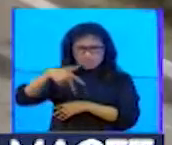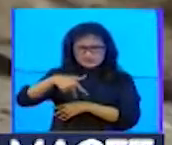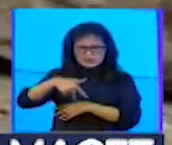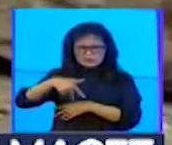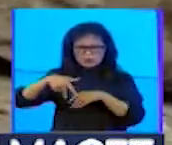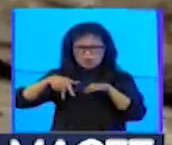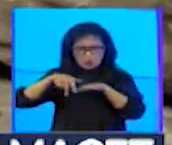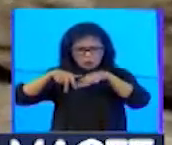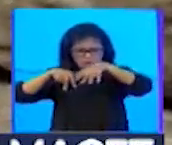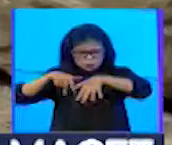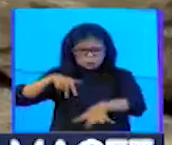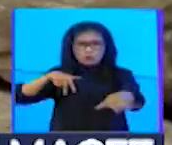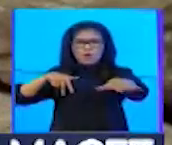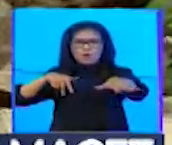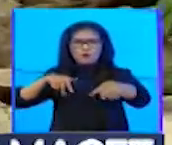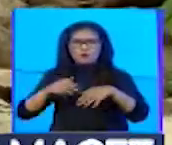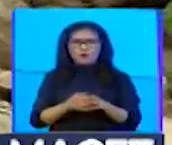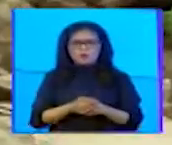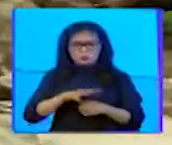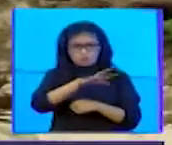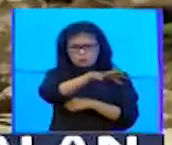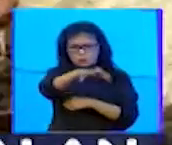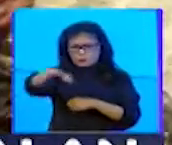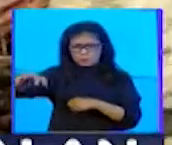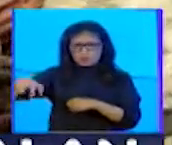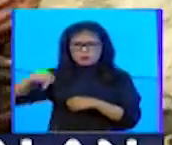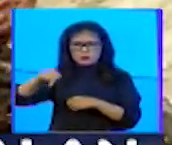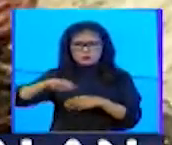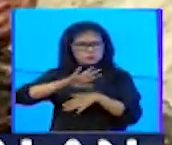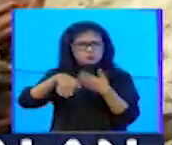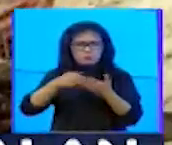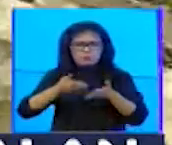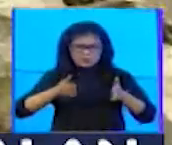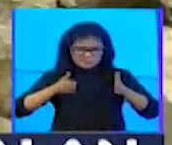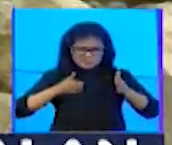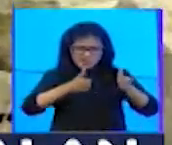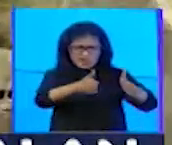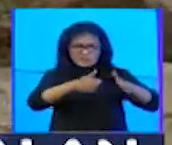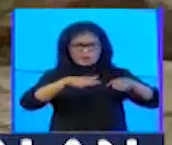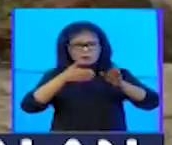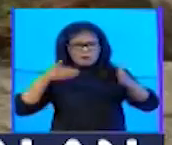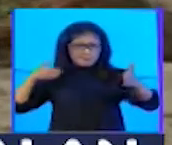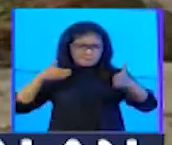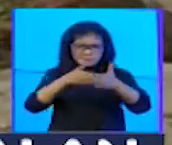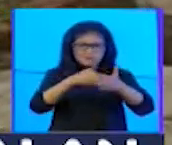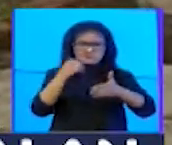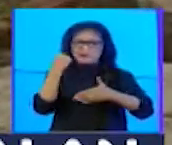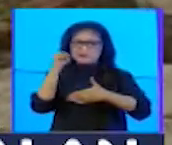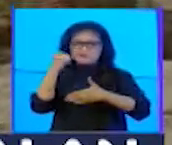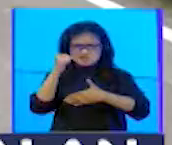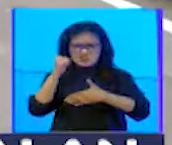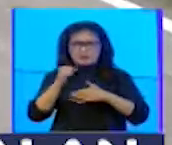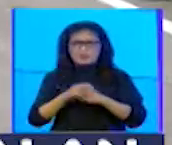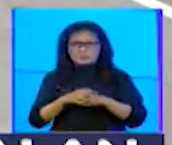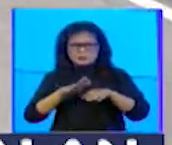material longsor termasuk bongkahan batu besar menutup seluruh badan jalan dan menyebabkan jalan tidak bisa dilalui akibatnya